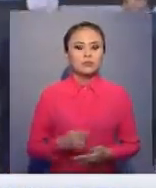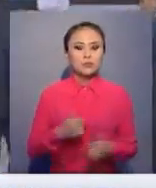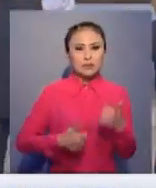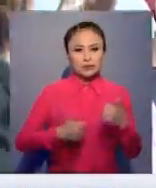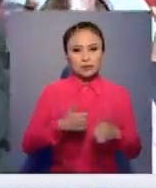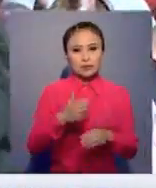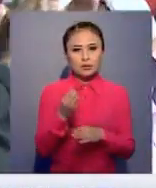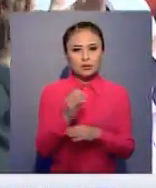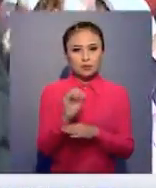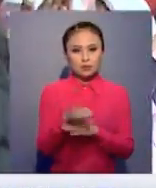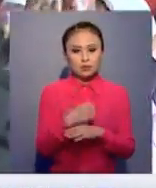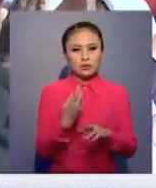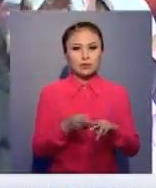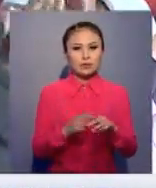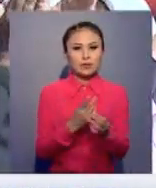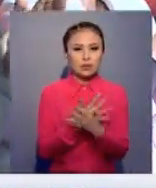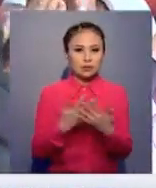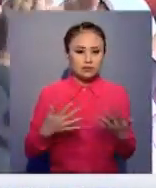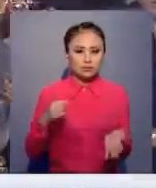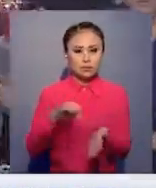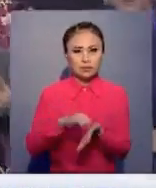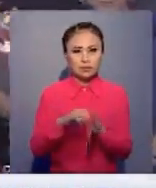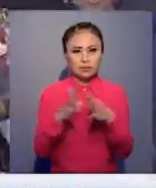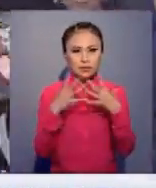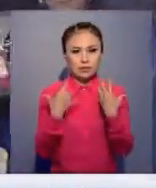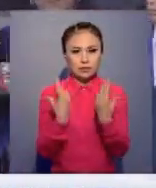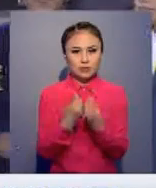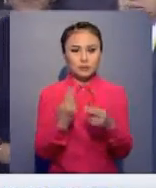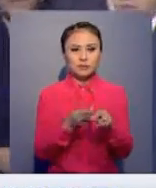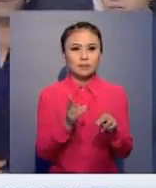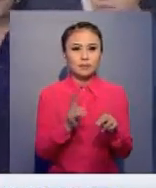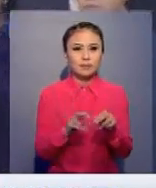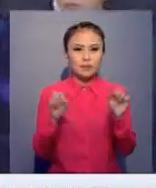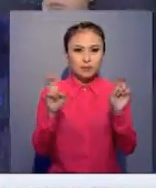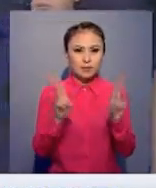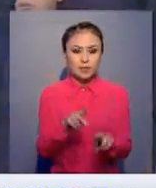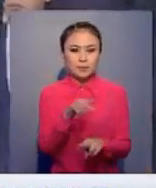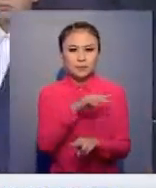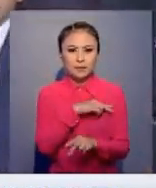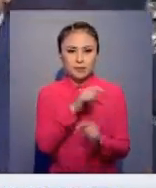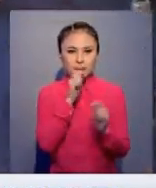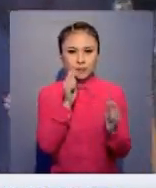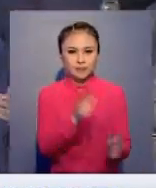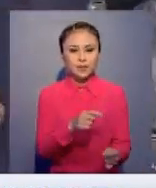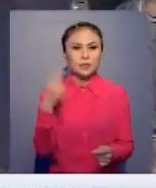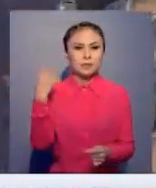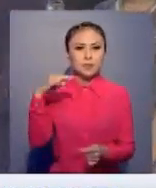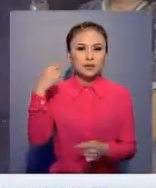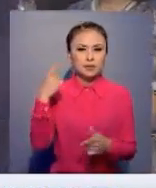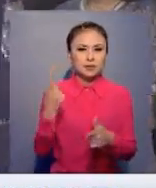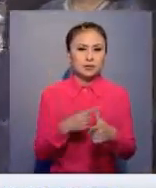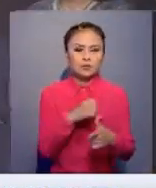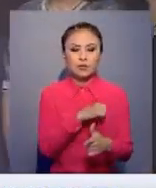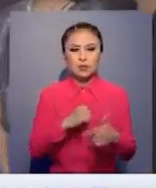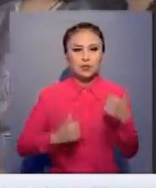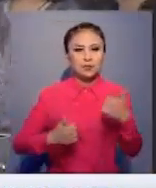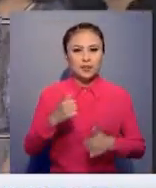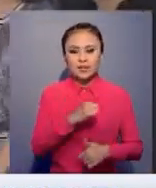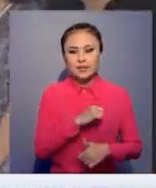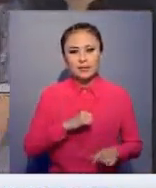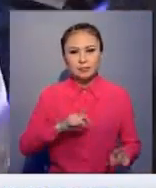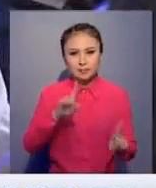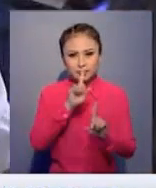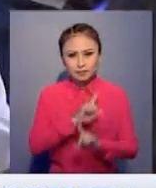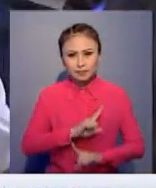жеңімпаздарынан бөлек, биылғы сайыста тағы екі отбасы президенттің арнайы сыйлығына ие болды. Бұл осы жылғы байқаудың ең негізгі